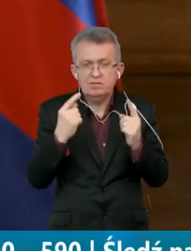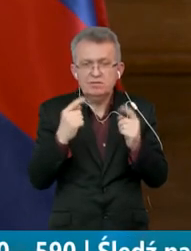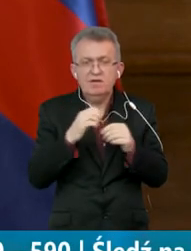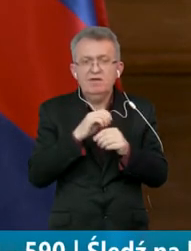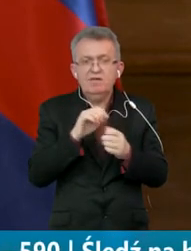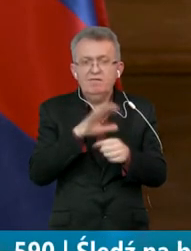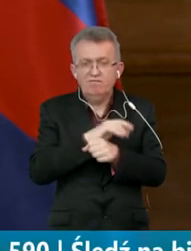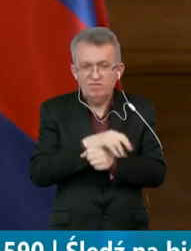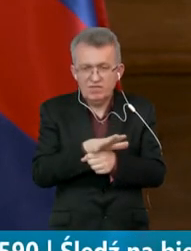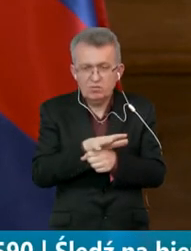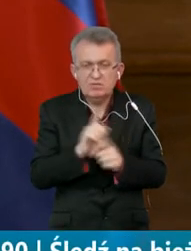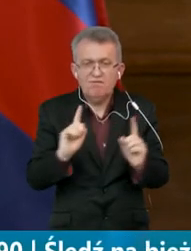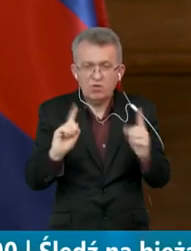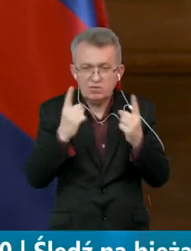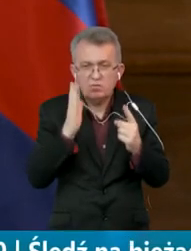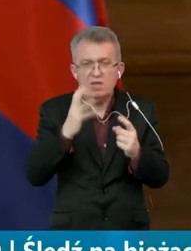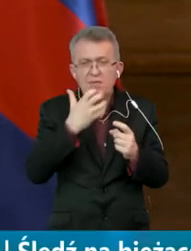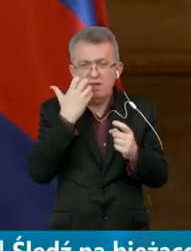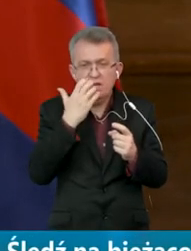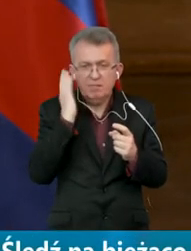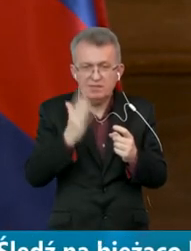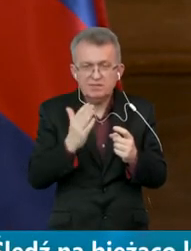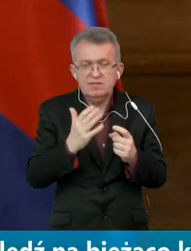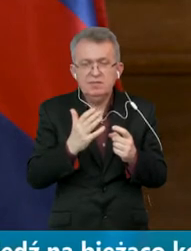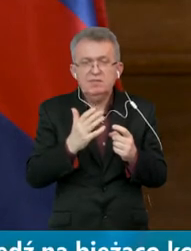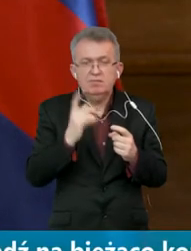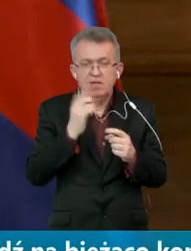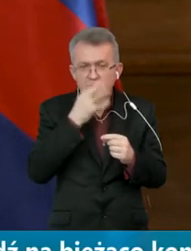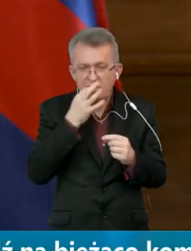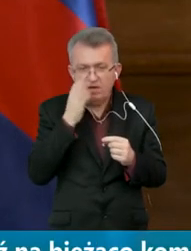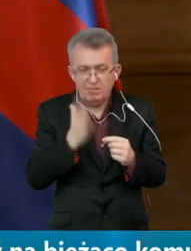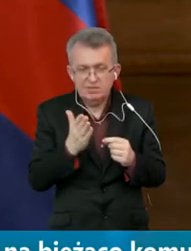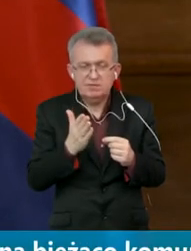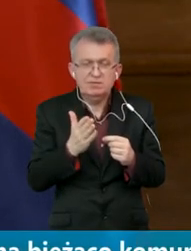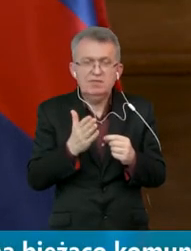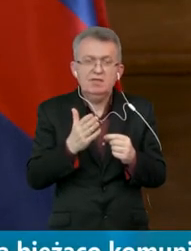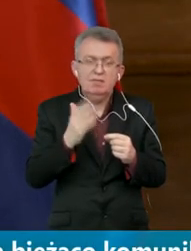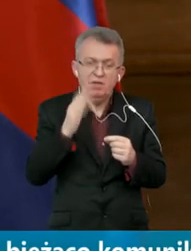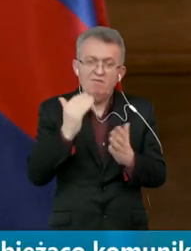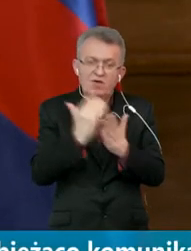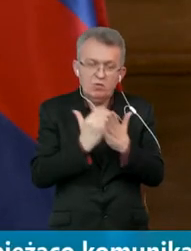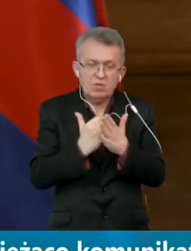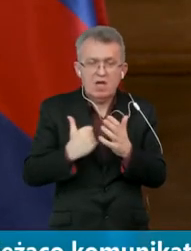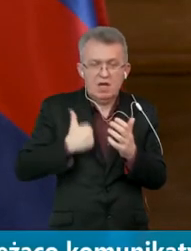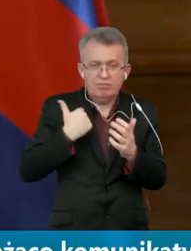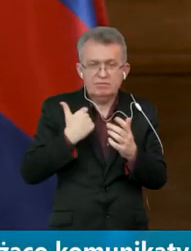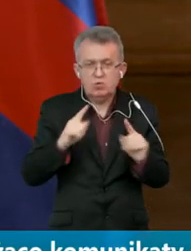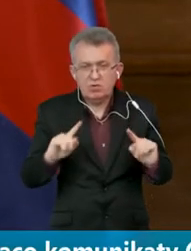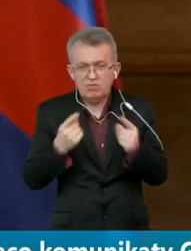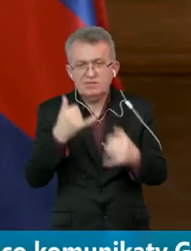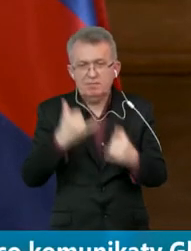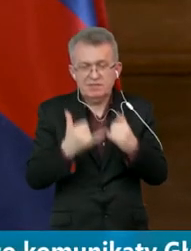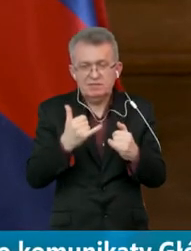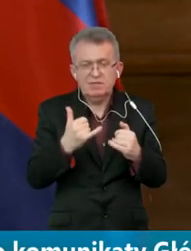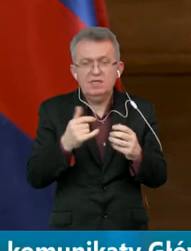skutek wiosny i później lata też będzie się w sposób naturalny poprawiała, a zatem będą warunki do tego, aby przeprowadzić imprezę.